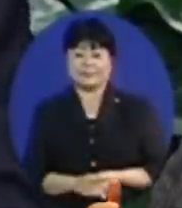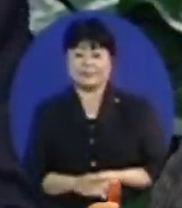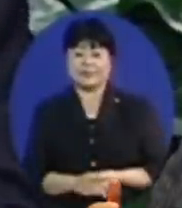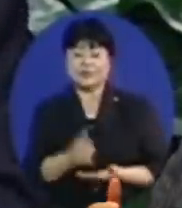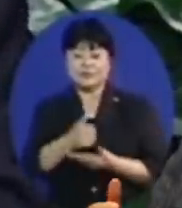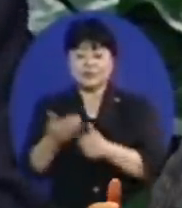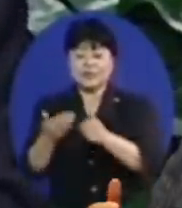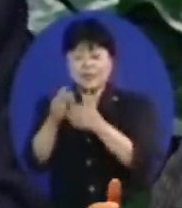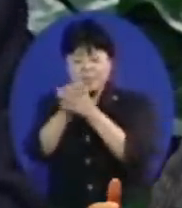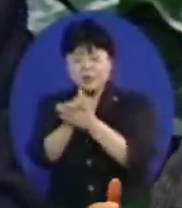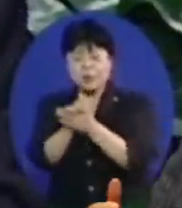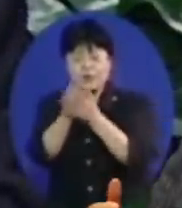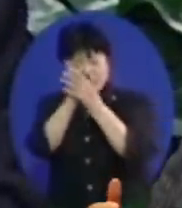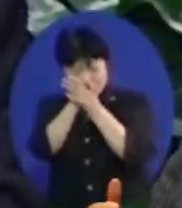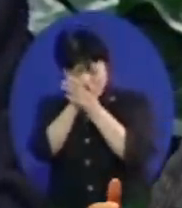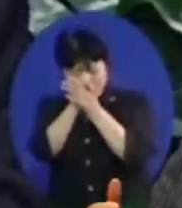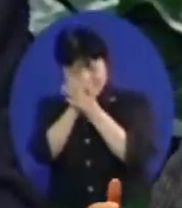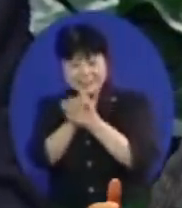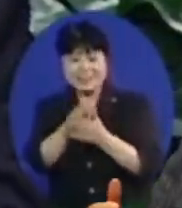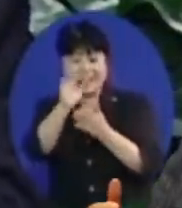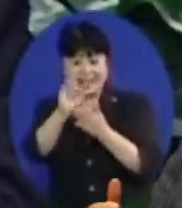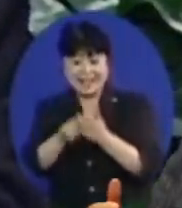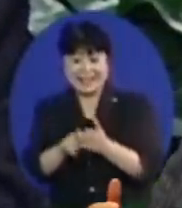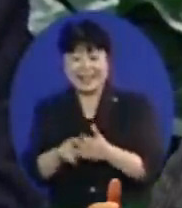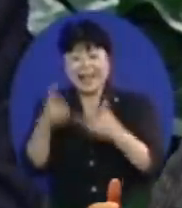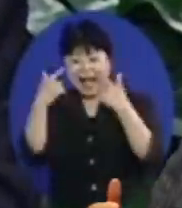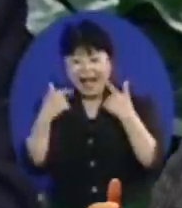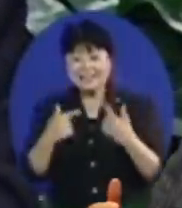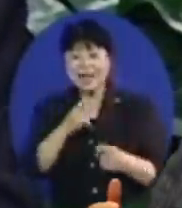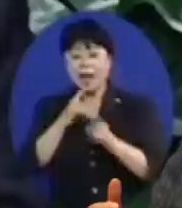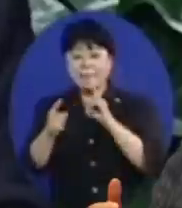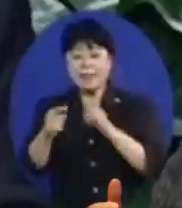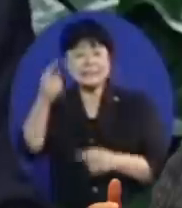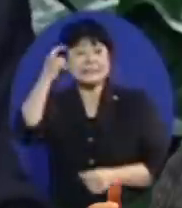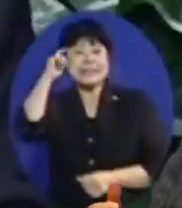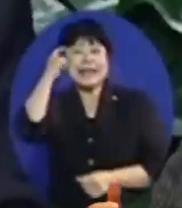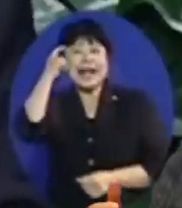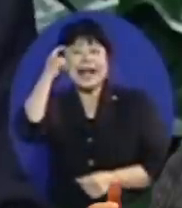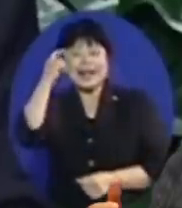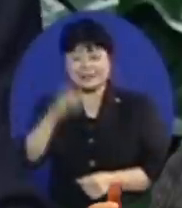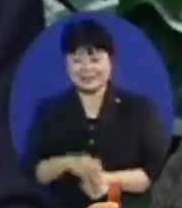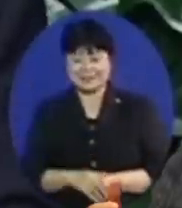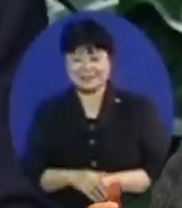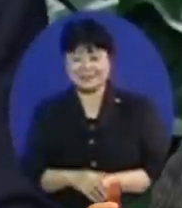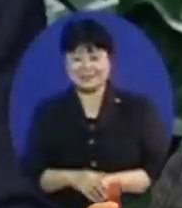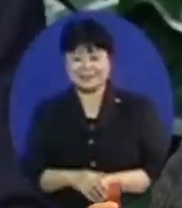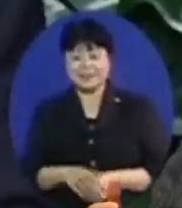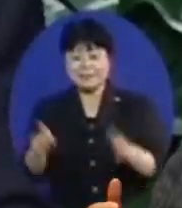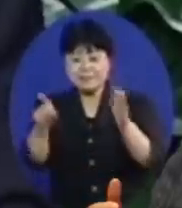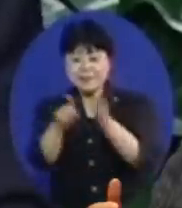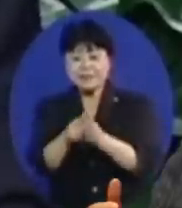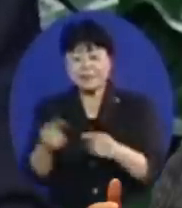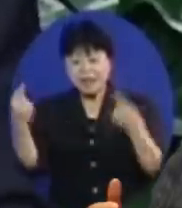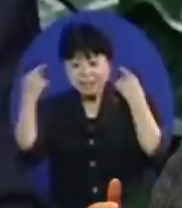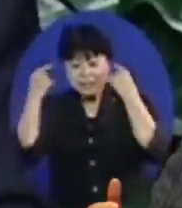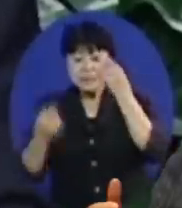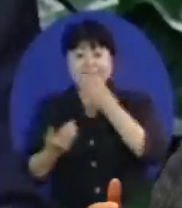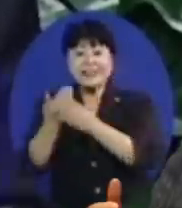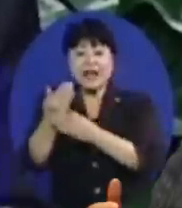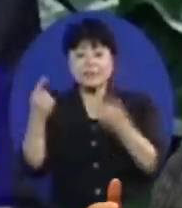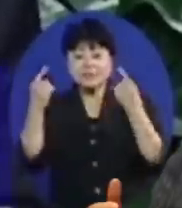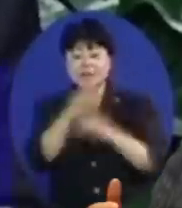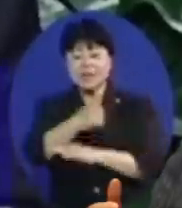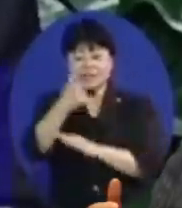주님께 믿고 기도했을 때 언제나 말씀을 생각해야 되는 것입니다. 믿음은 들음에서 나며